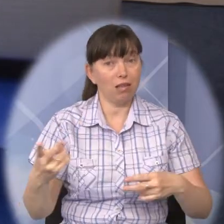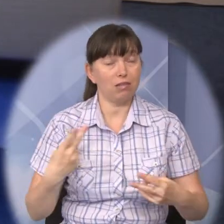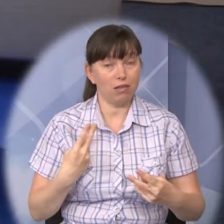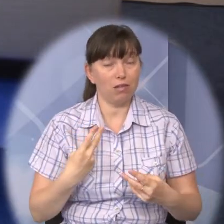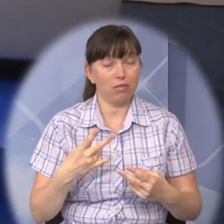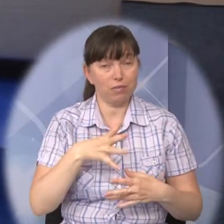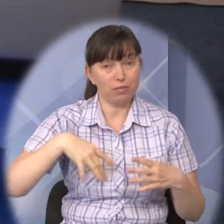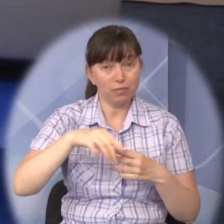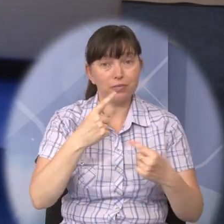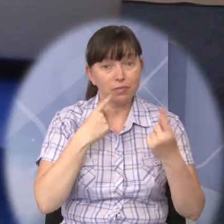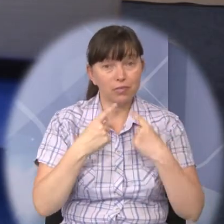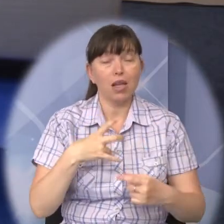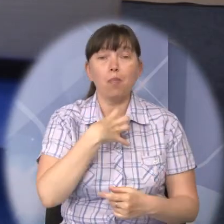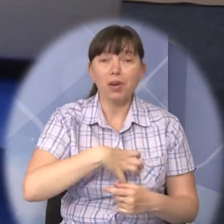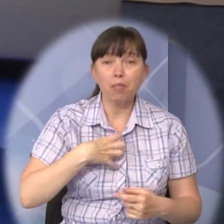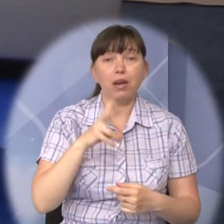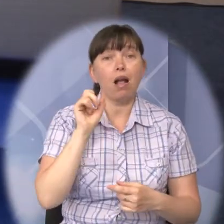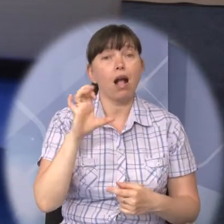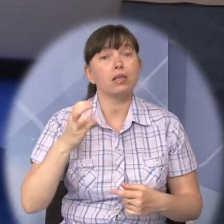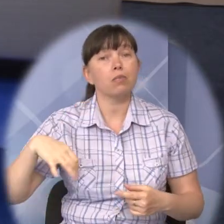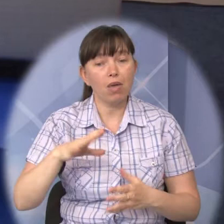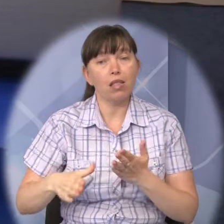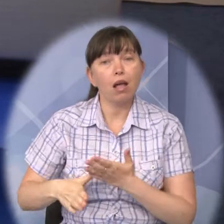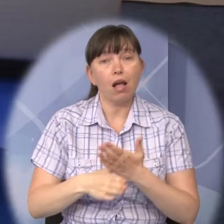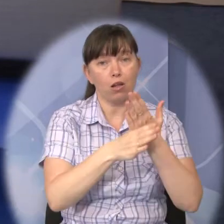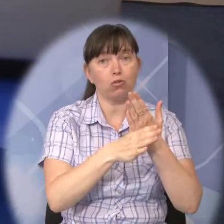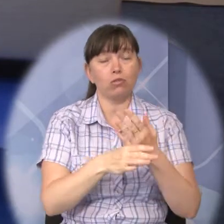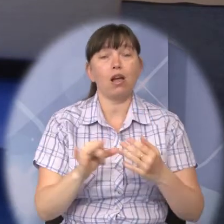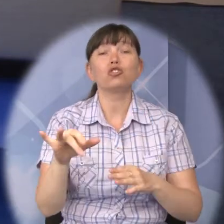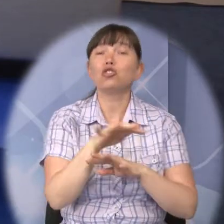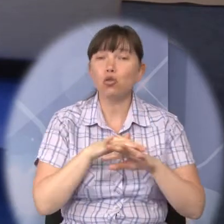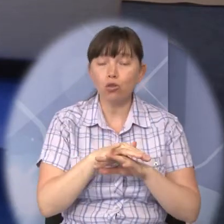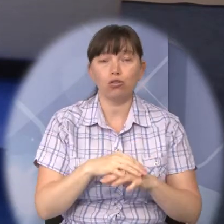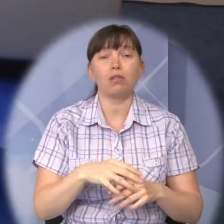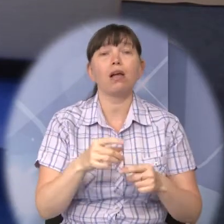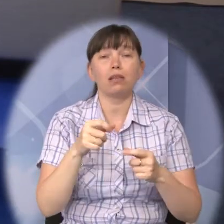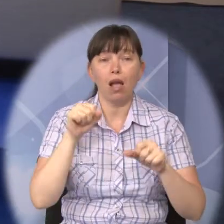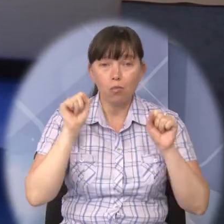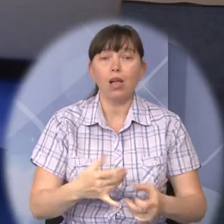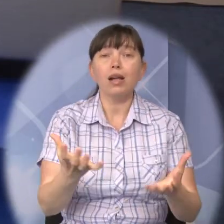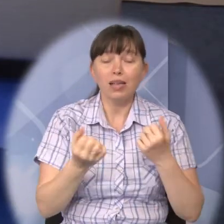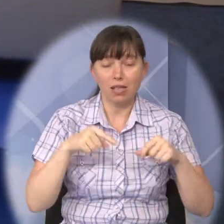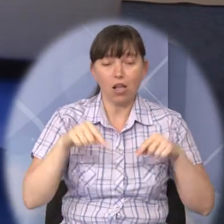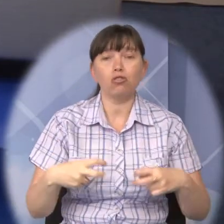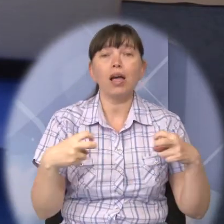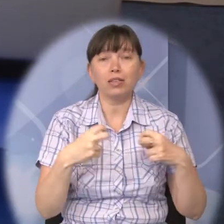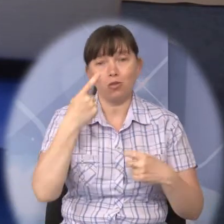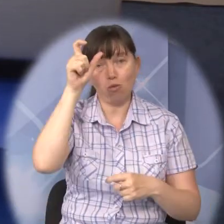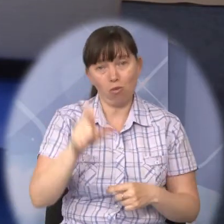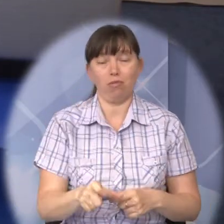ajuta primăria și Casmet să-și găsească și asistentă medicală aici la Rezina, dar